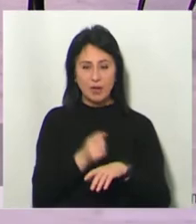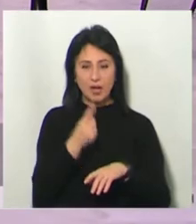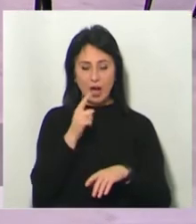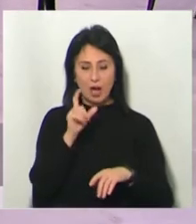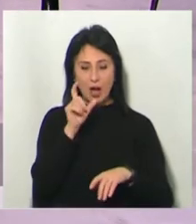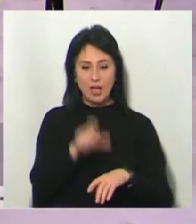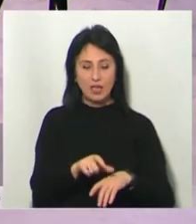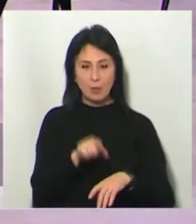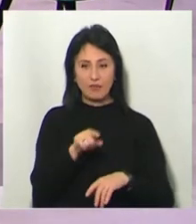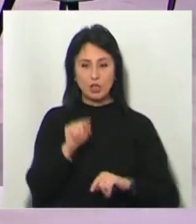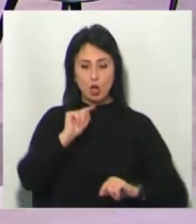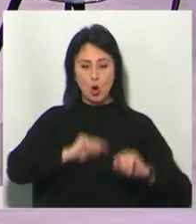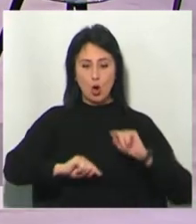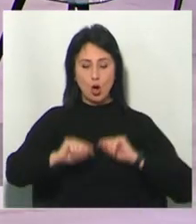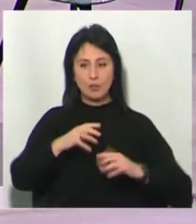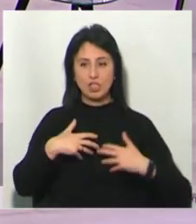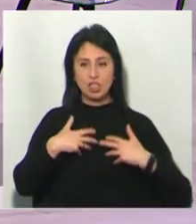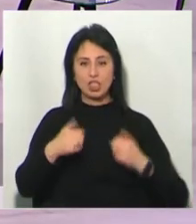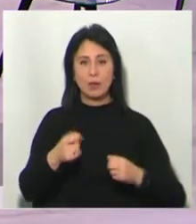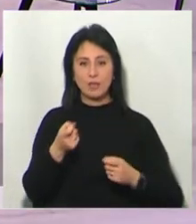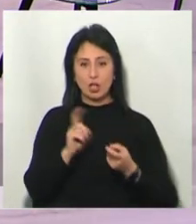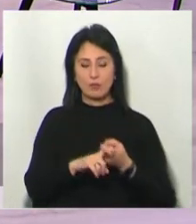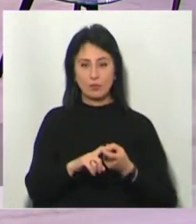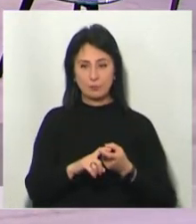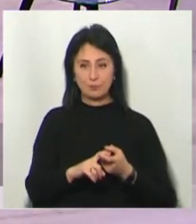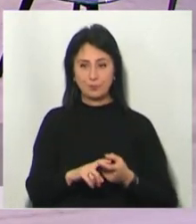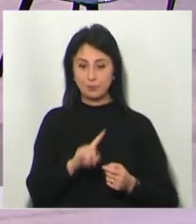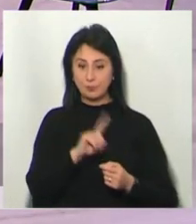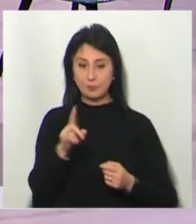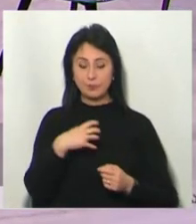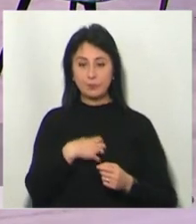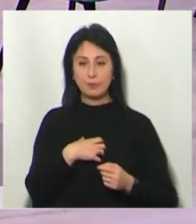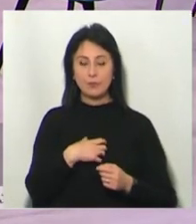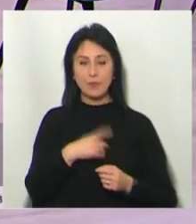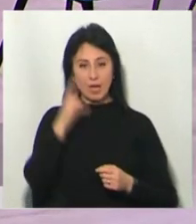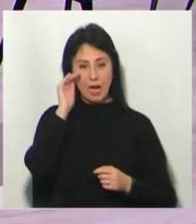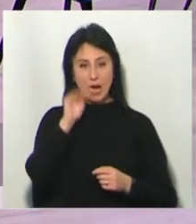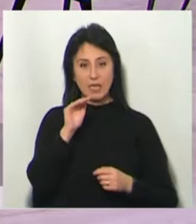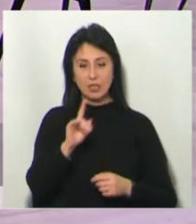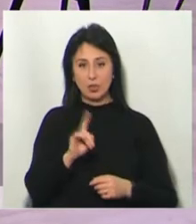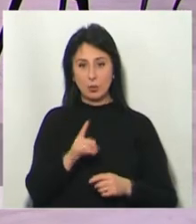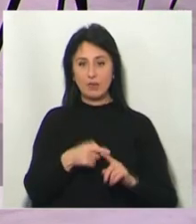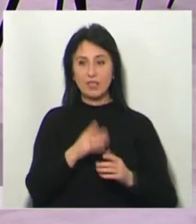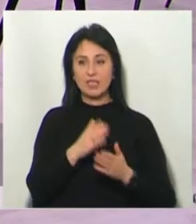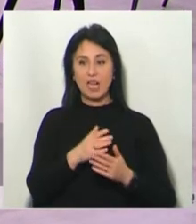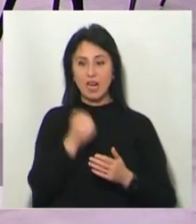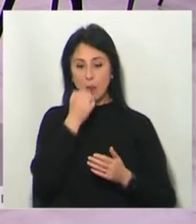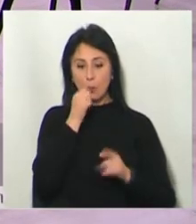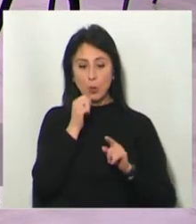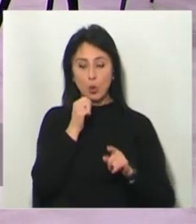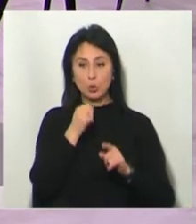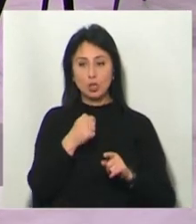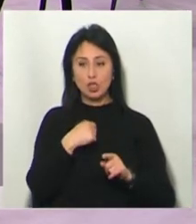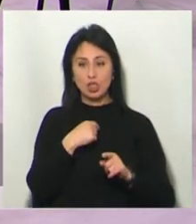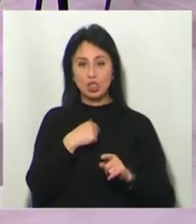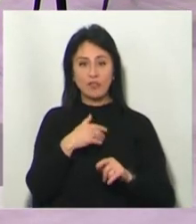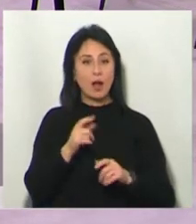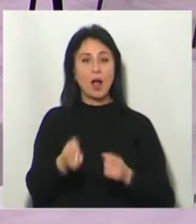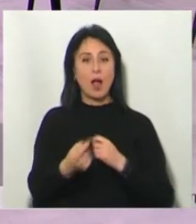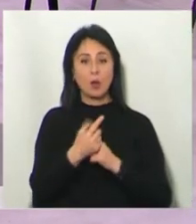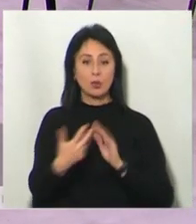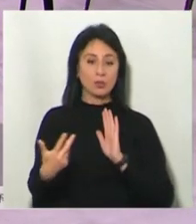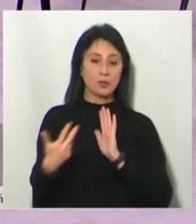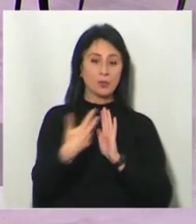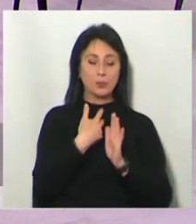ჩვენი ადამიანის ანუ ორგანიზმის ჯანმრთელობაზე, მაგრამ მნიშვნელოვანია გაგახსენოთ, რომ ეს არის პროდუქტი, რომელსაც ჩვენ გარედან